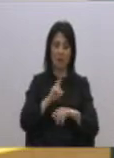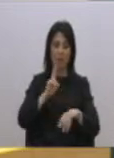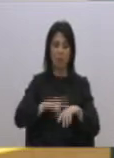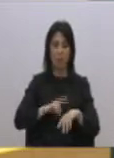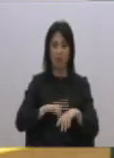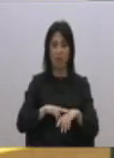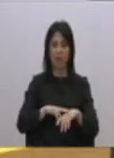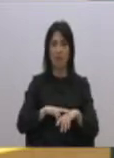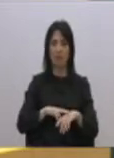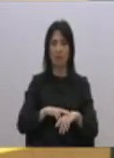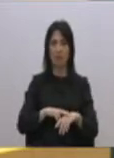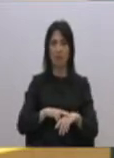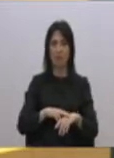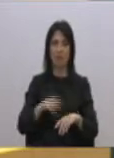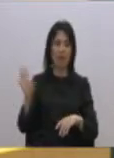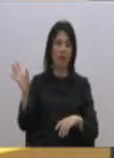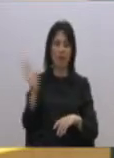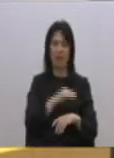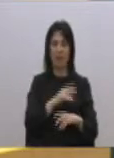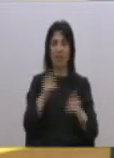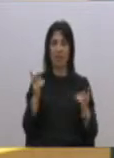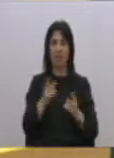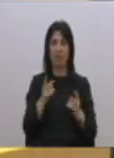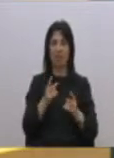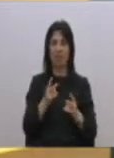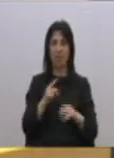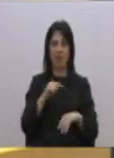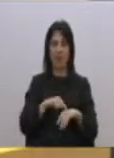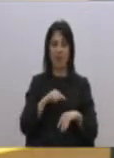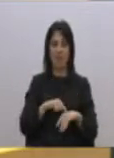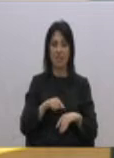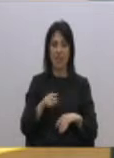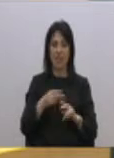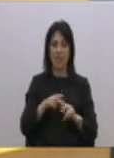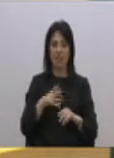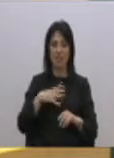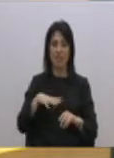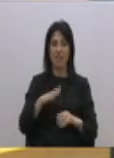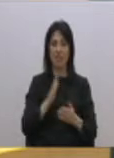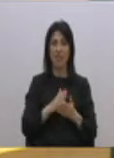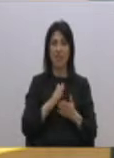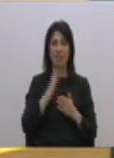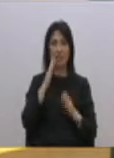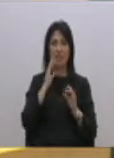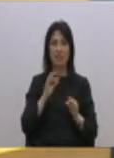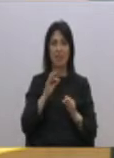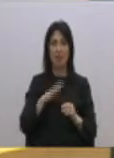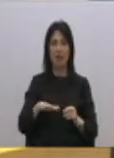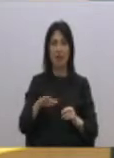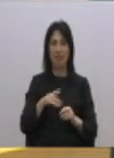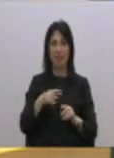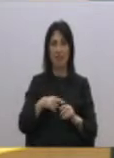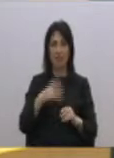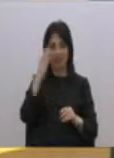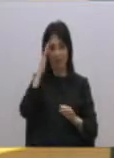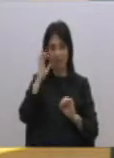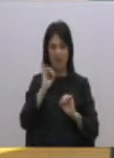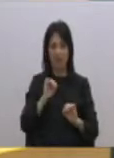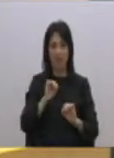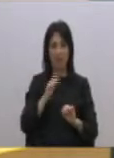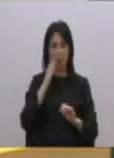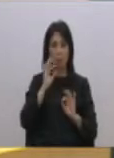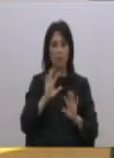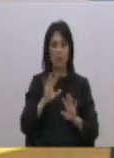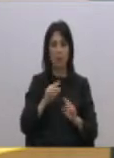პოლიციელს ყველას ჭირდება განცდა, რომ ეს ქვეყანა არის სამართლიანი ქვეყანა და ის თავს დაიცავს